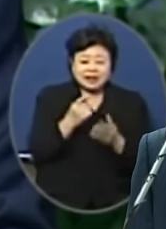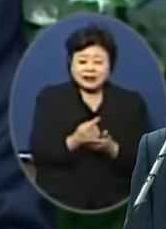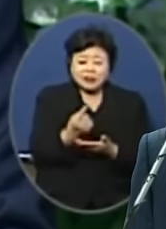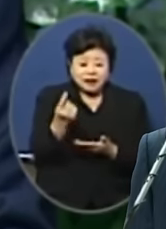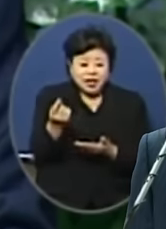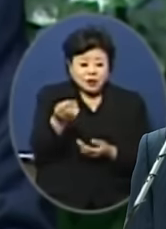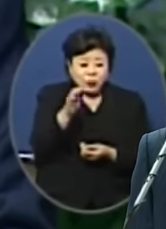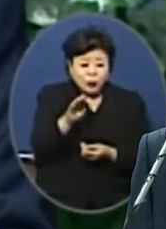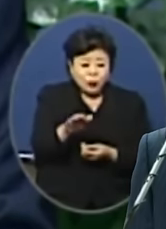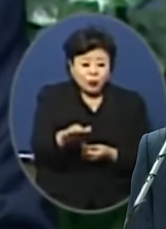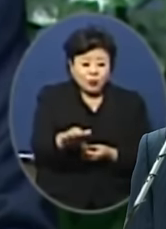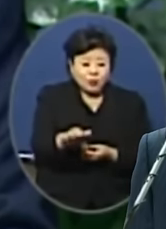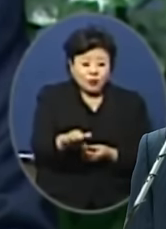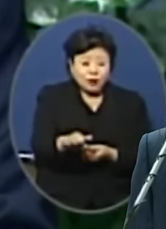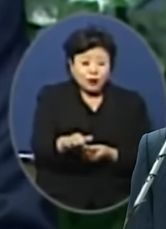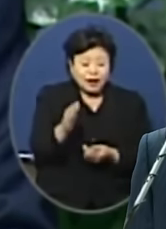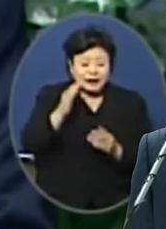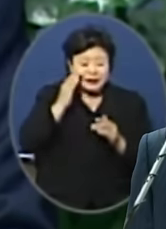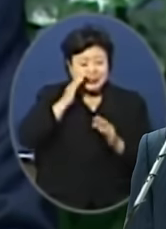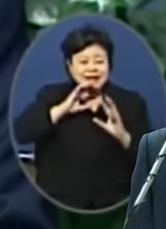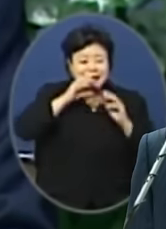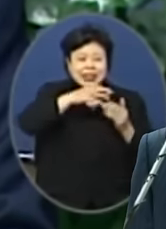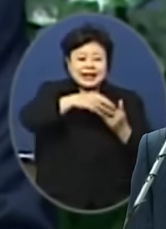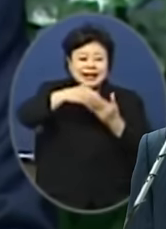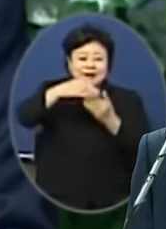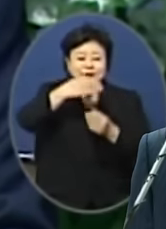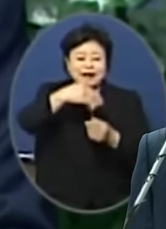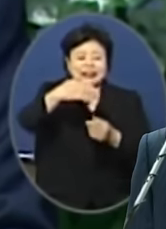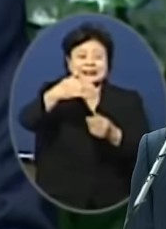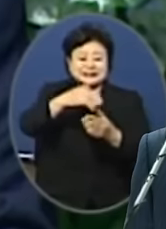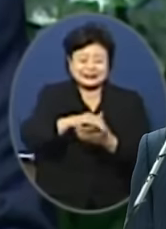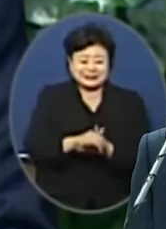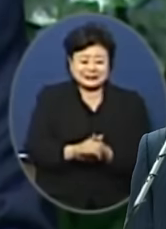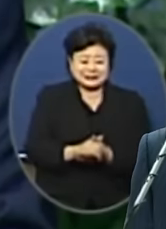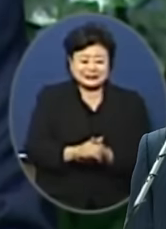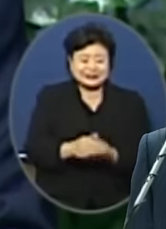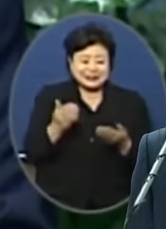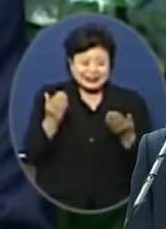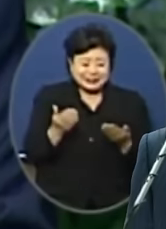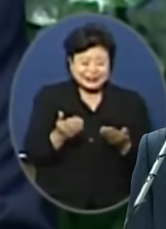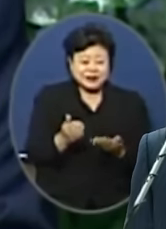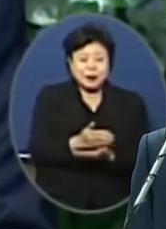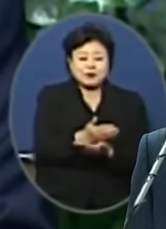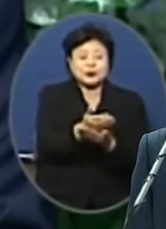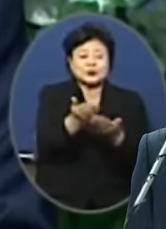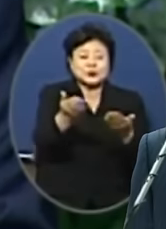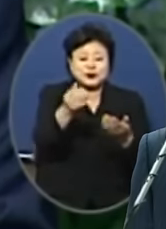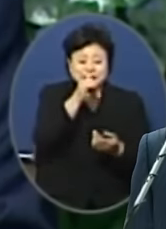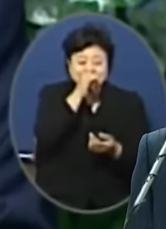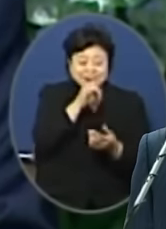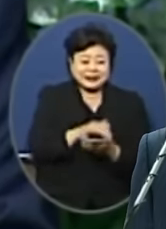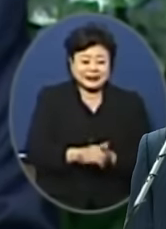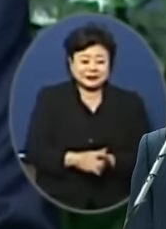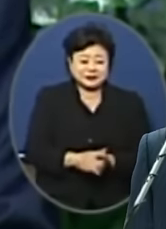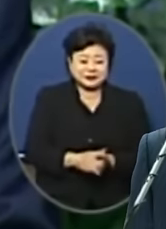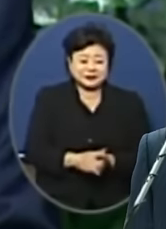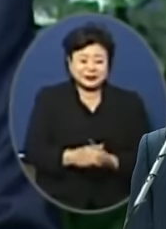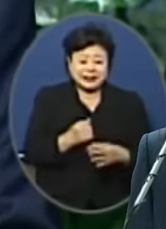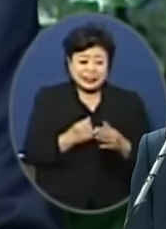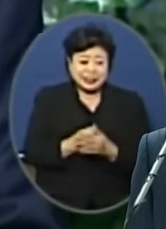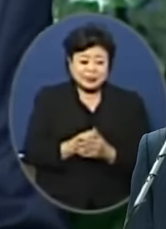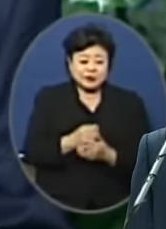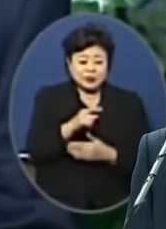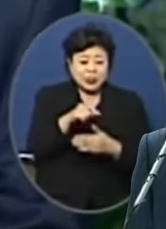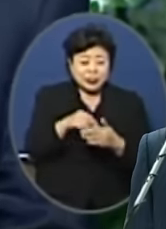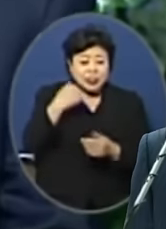떠나더라도 천국으로 데리고 가는 역사를 베풀어주고 있는 것입니다. 그러므로 우리